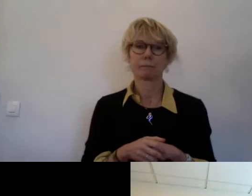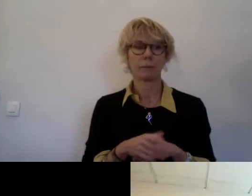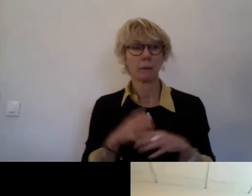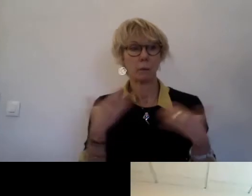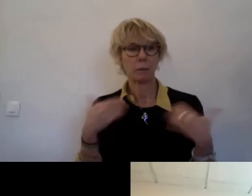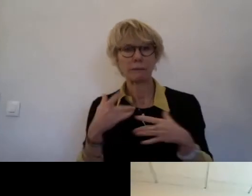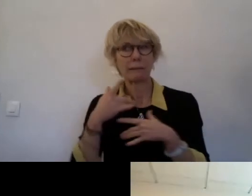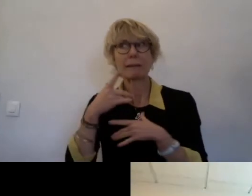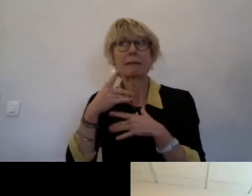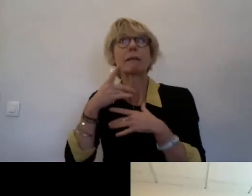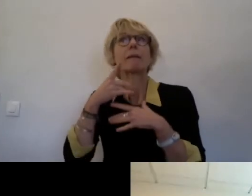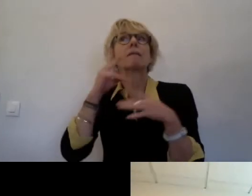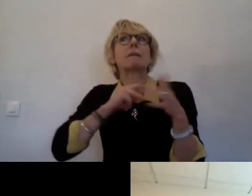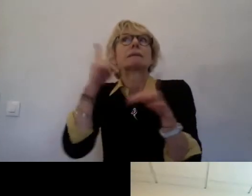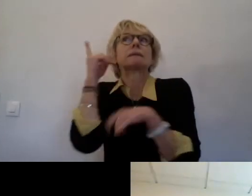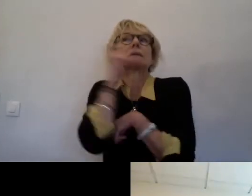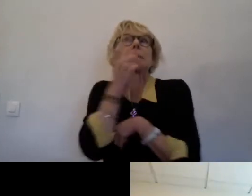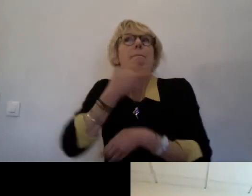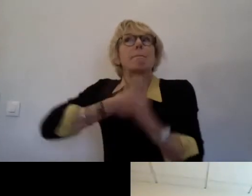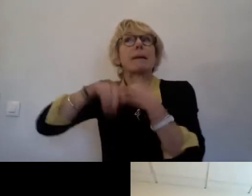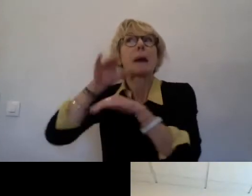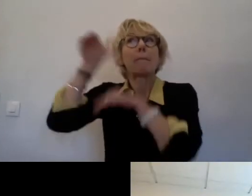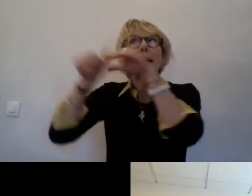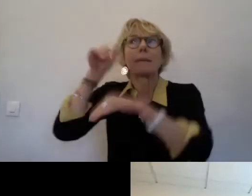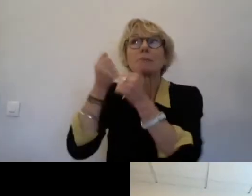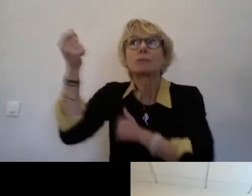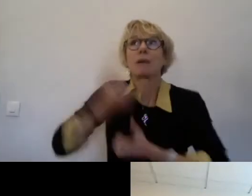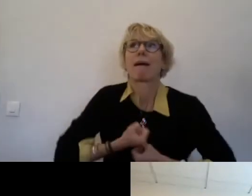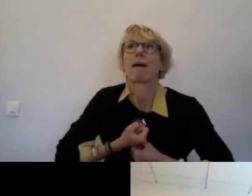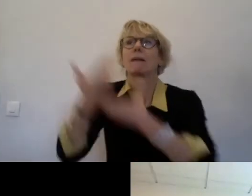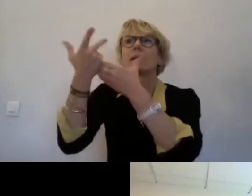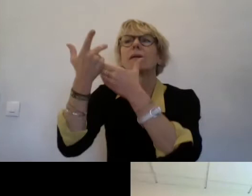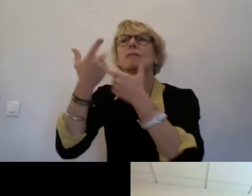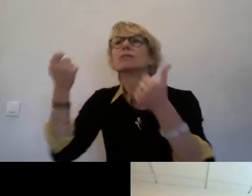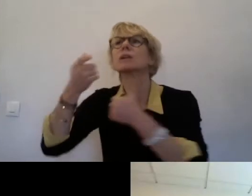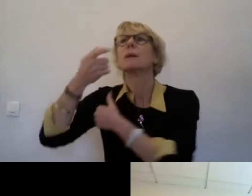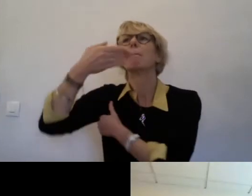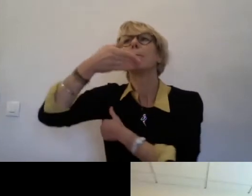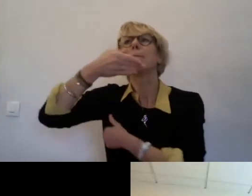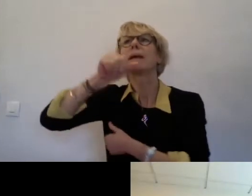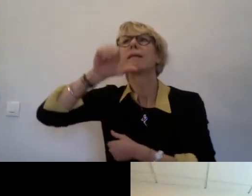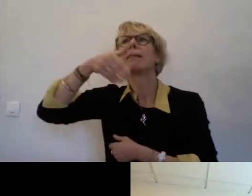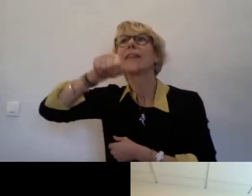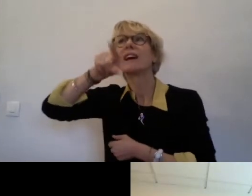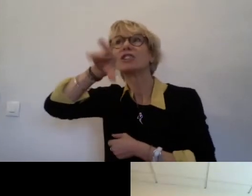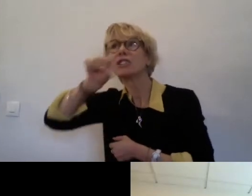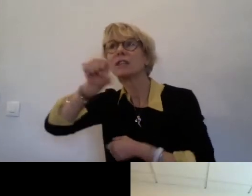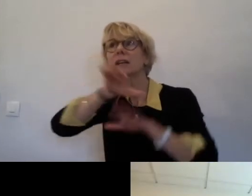des artistes et on a eu la chance que Jérôme Ménager, puis Mystique, soient venus dans l'hôpital